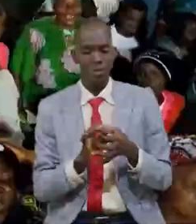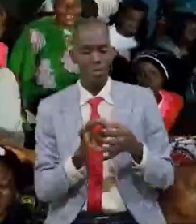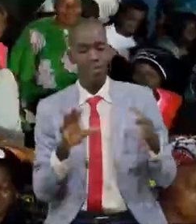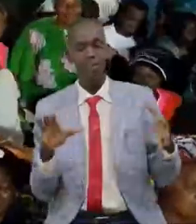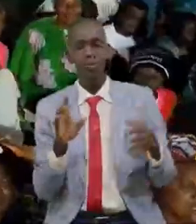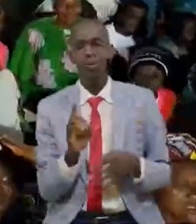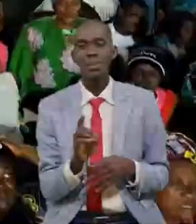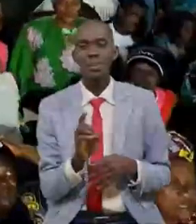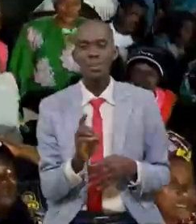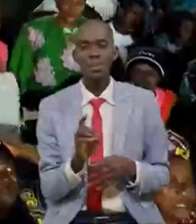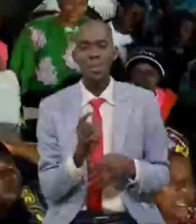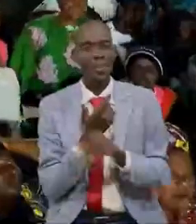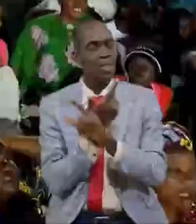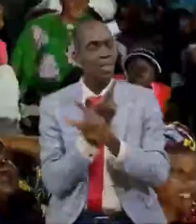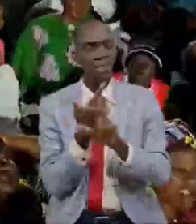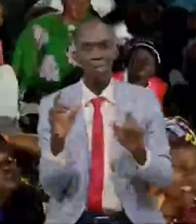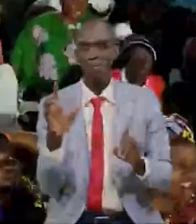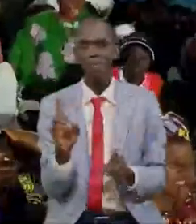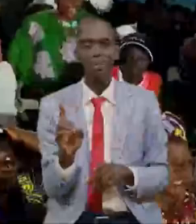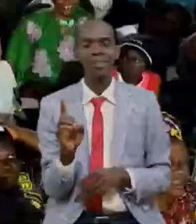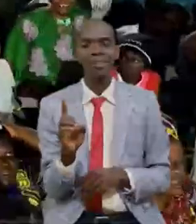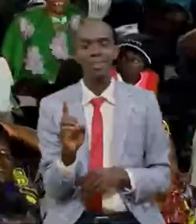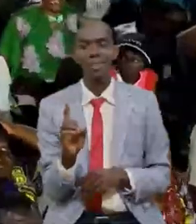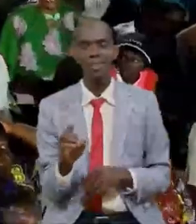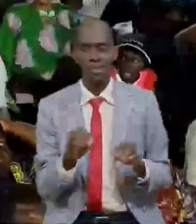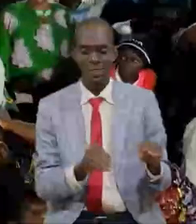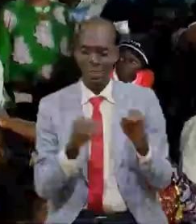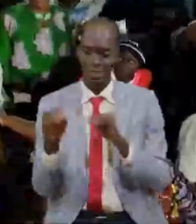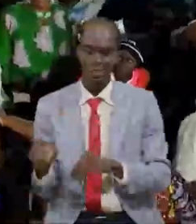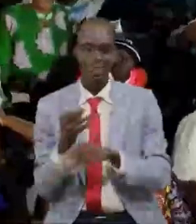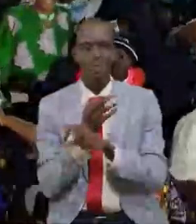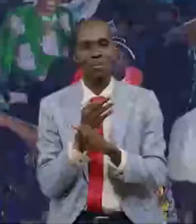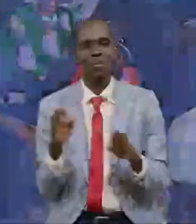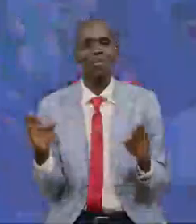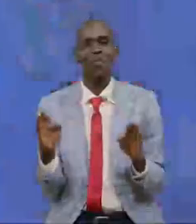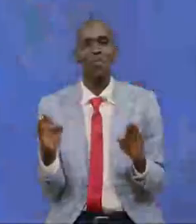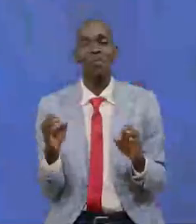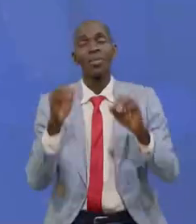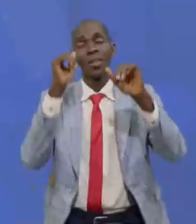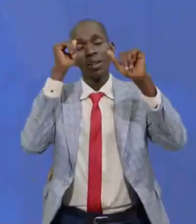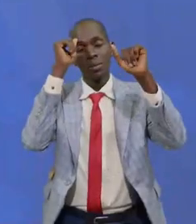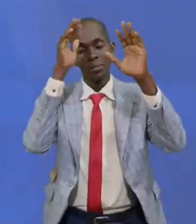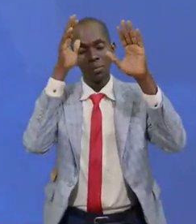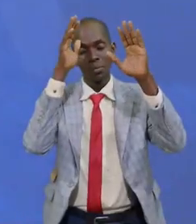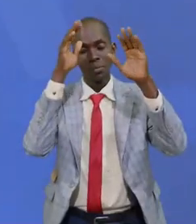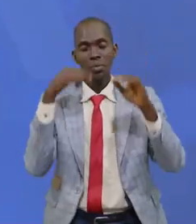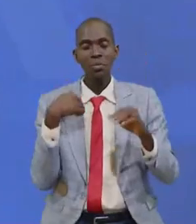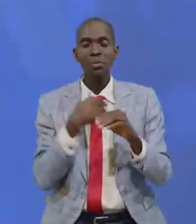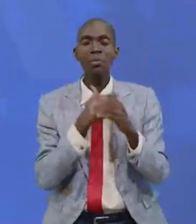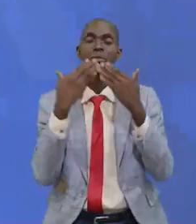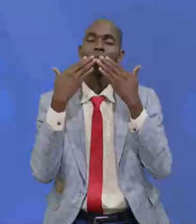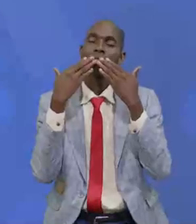Délié, libéré, affranchi, Père, nous te disons